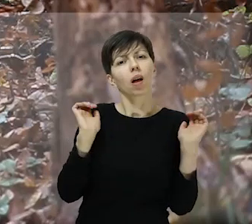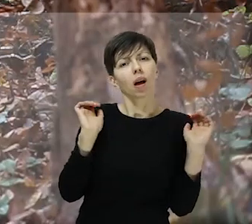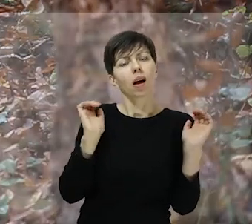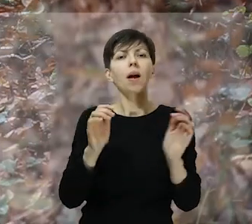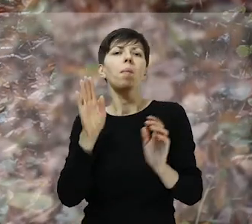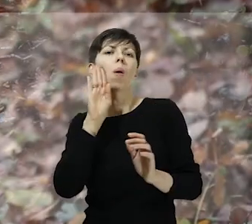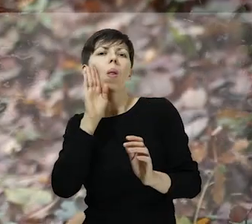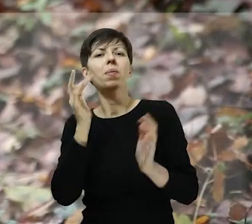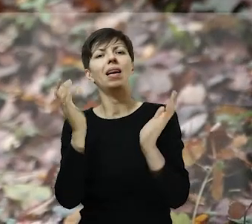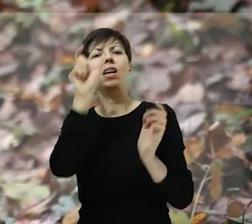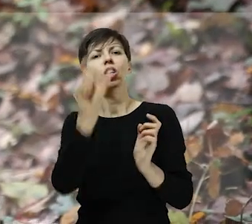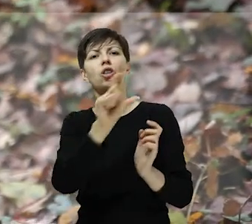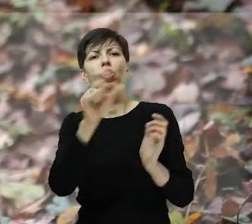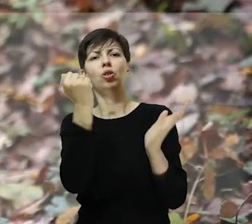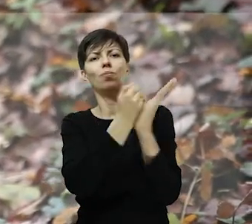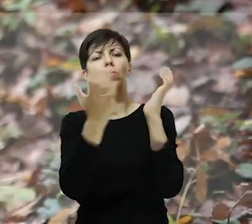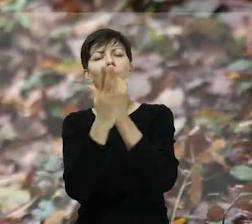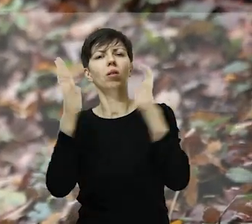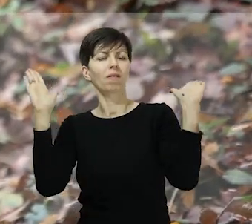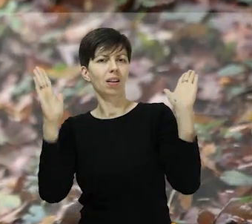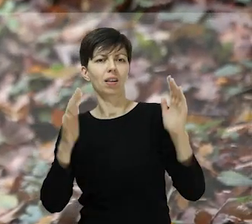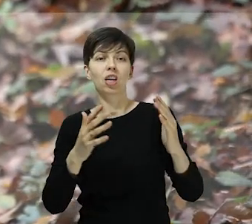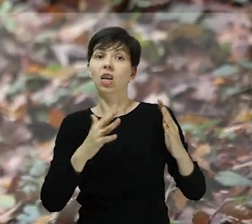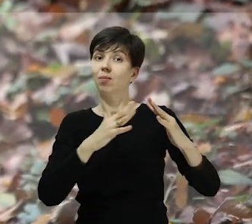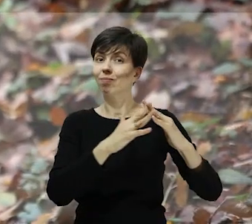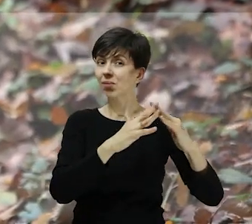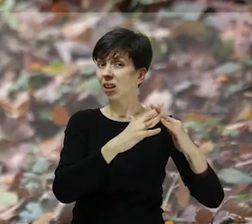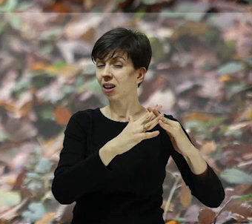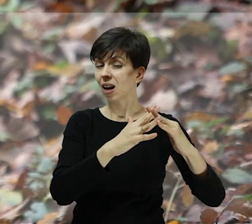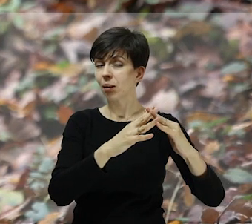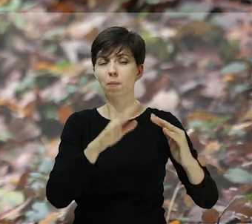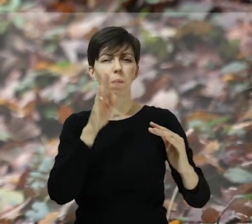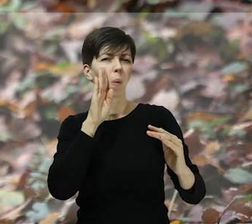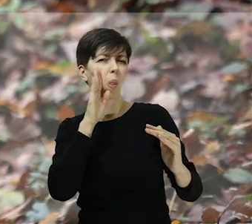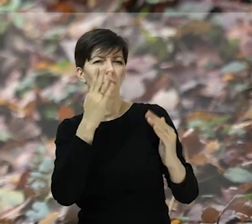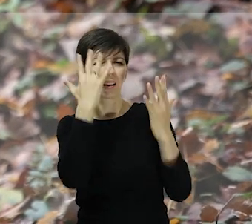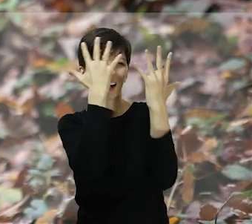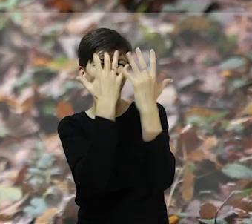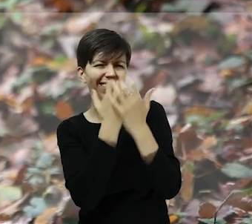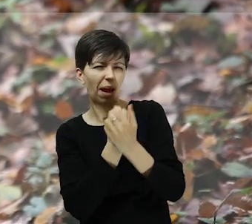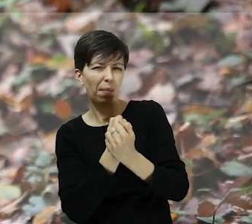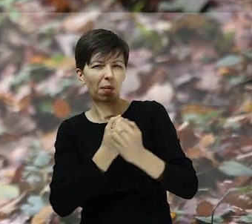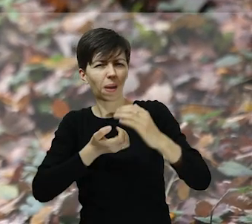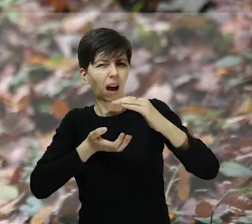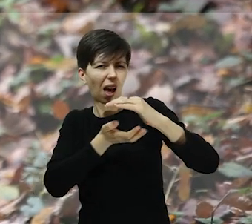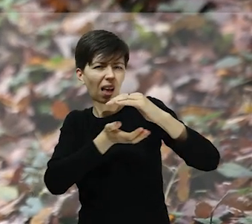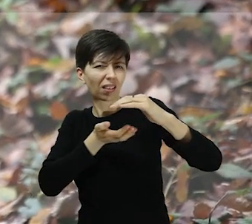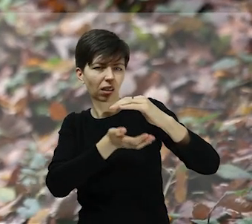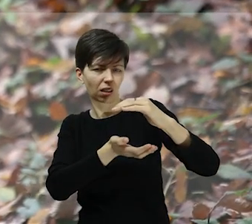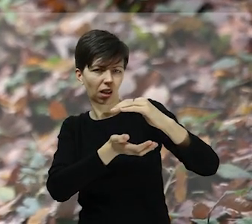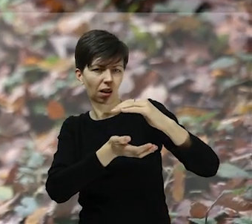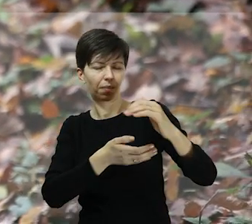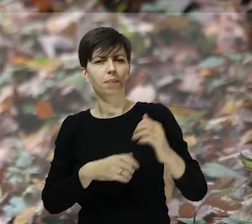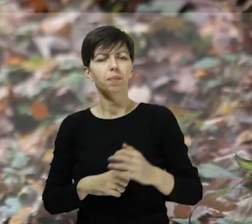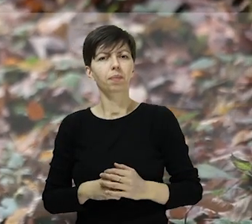rękami. Że nie jest narodzony w stajence, ale w ciemnej, czarnej wręcz grocie,